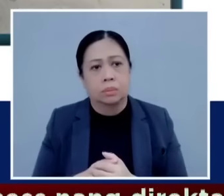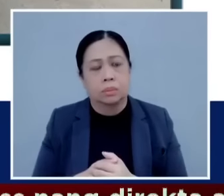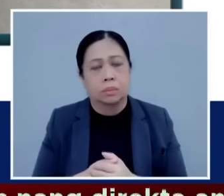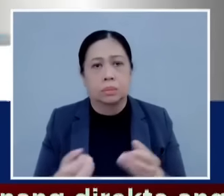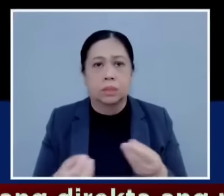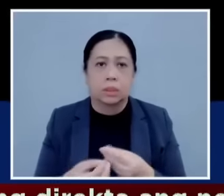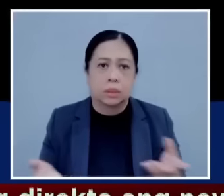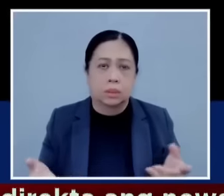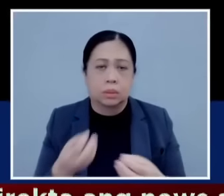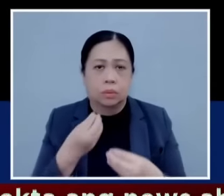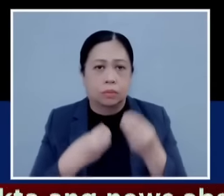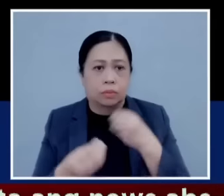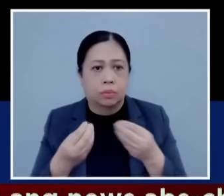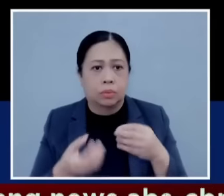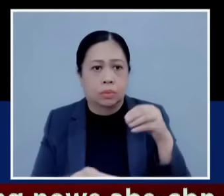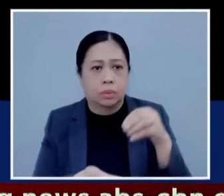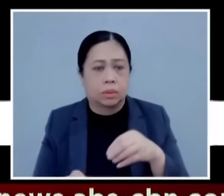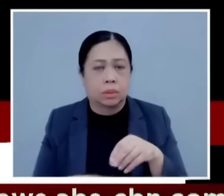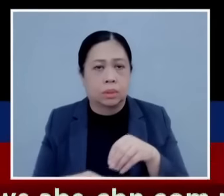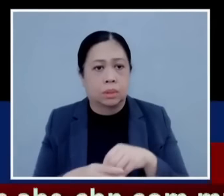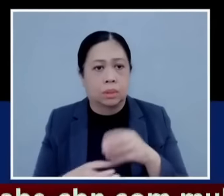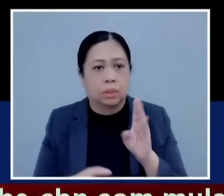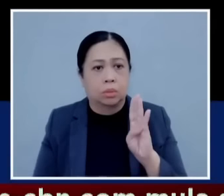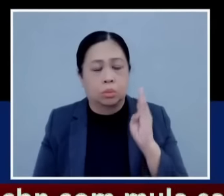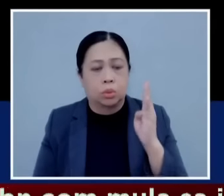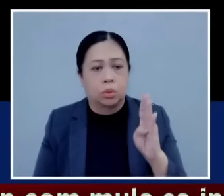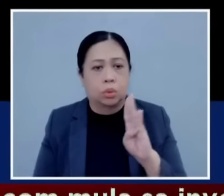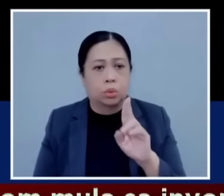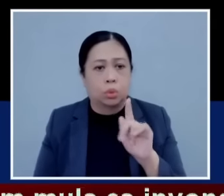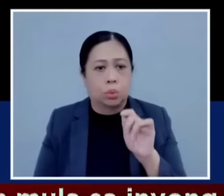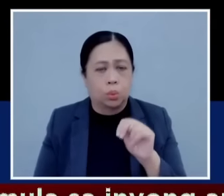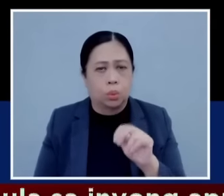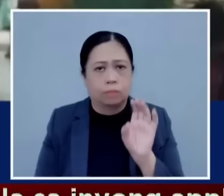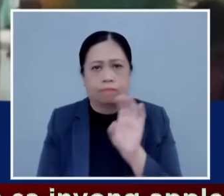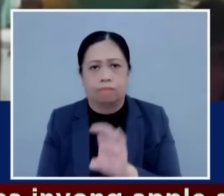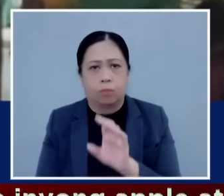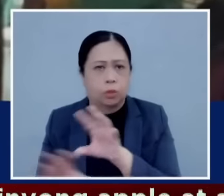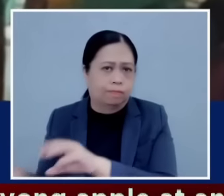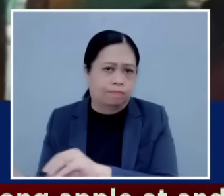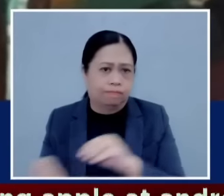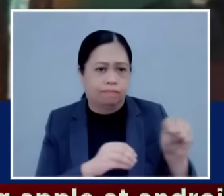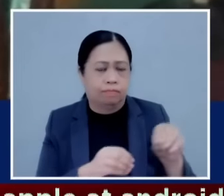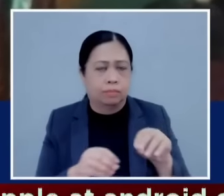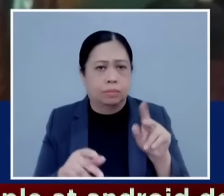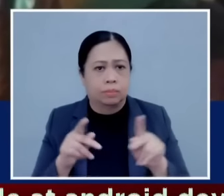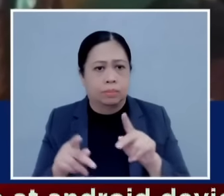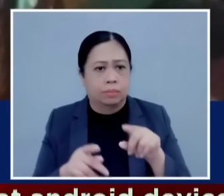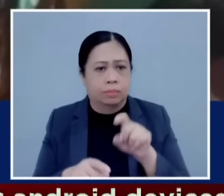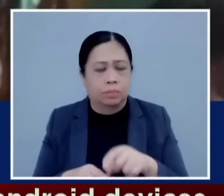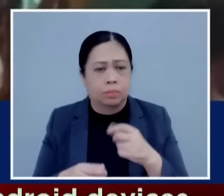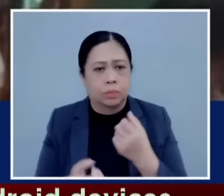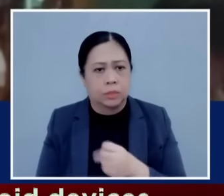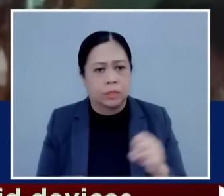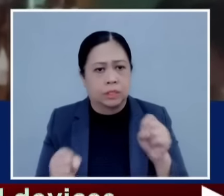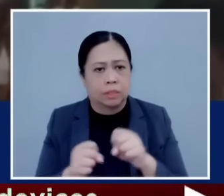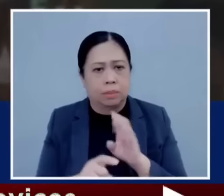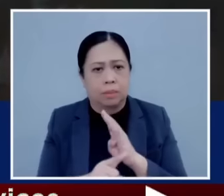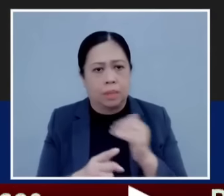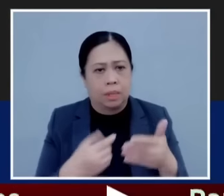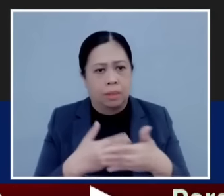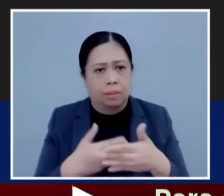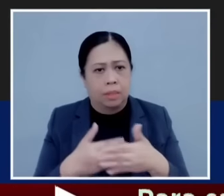ng mga food packs. Sa Butuan City, nagpatupad ng forced evacuation ang City Disaster Risk Reduction and Management Office sa mga barangay malapit